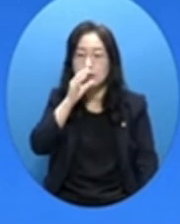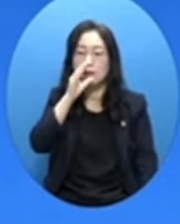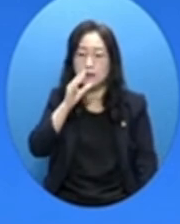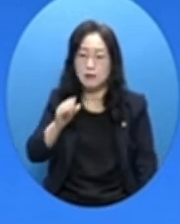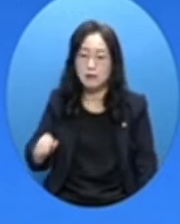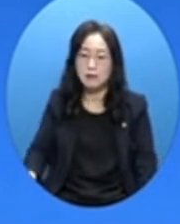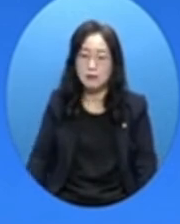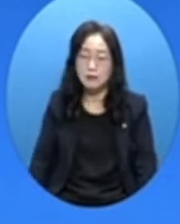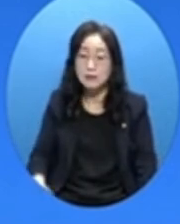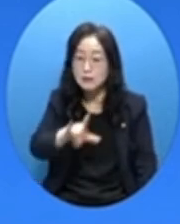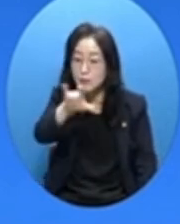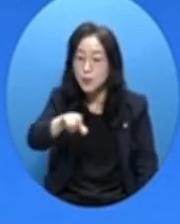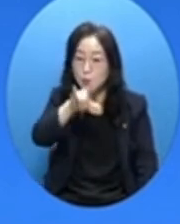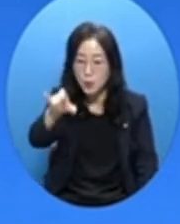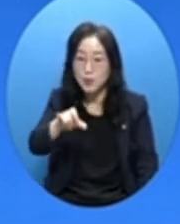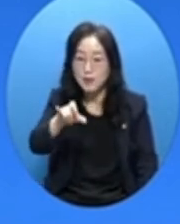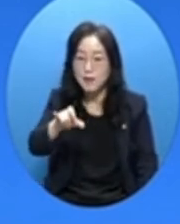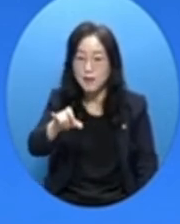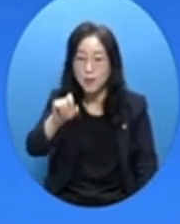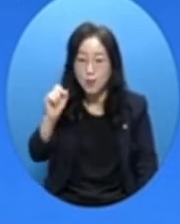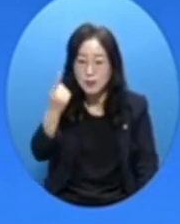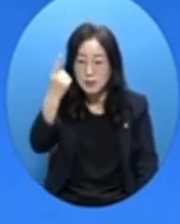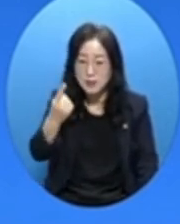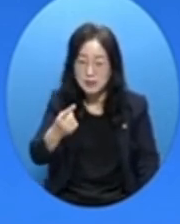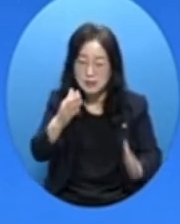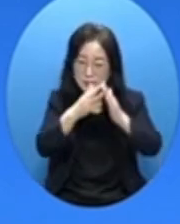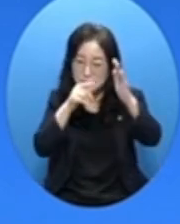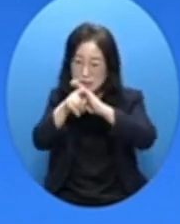때문에 멈췄던 신방을 다시 시작하려고 합니다.